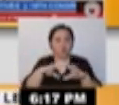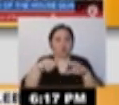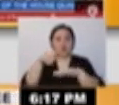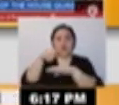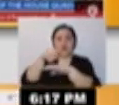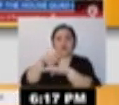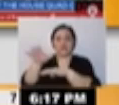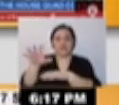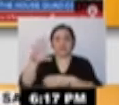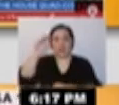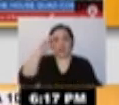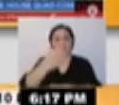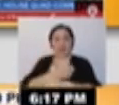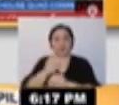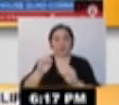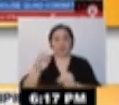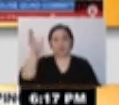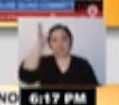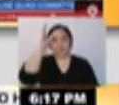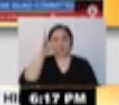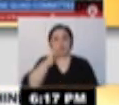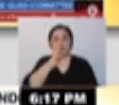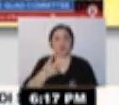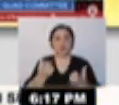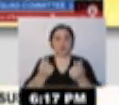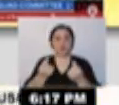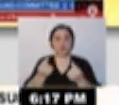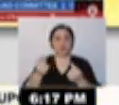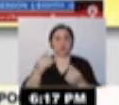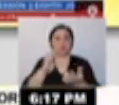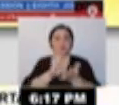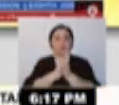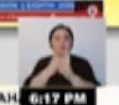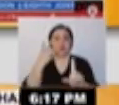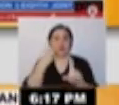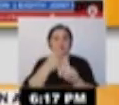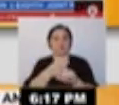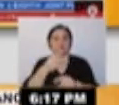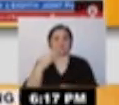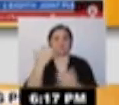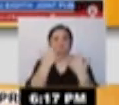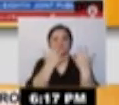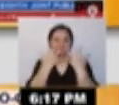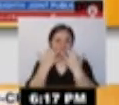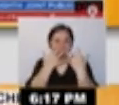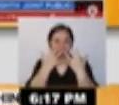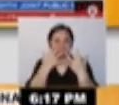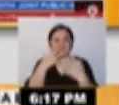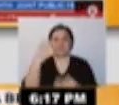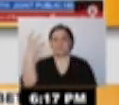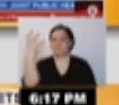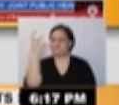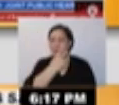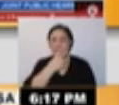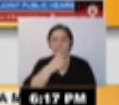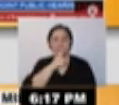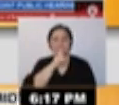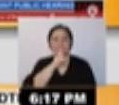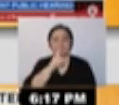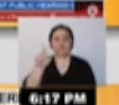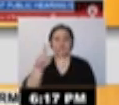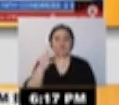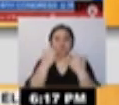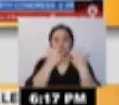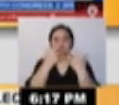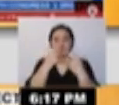yun, na walang parents, ay madaling na bibiktima sa droga. Kaya galit na galit yung OFW sa droga. Kaya tumawag sa